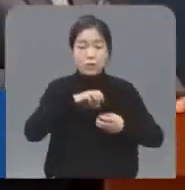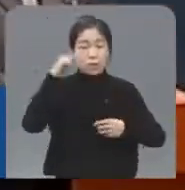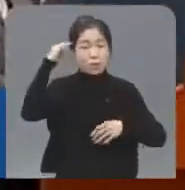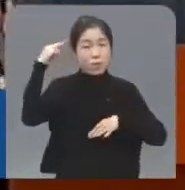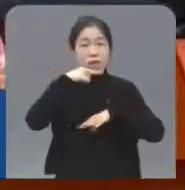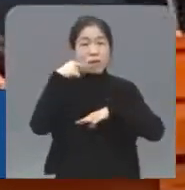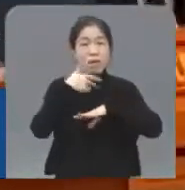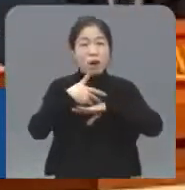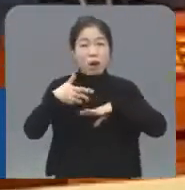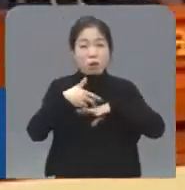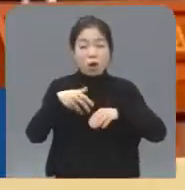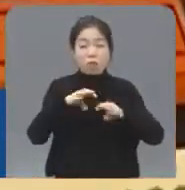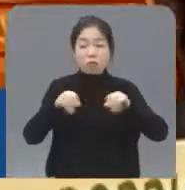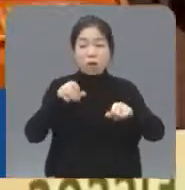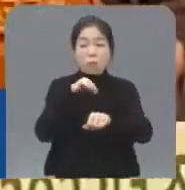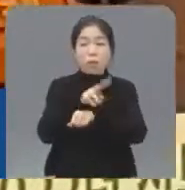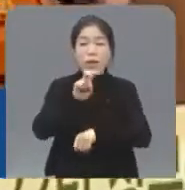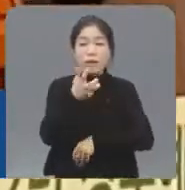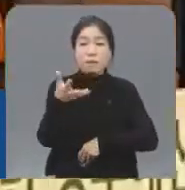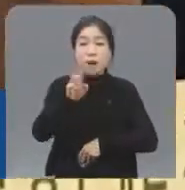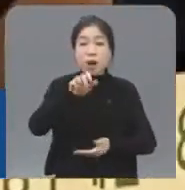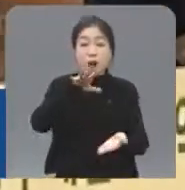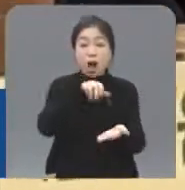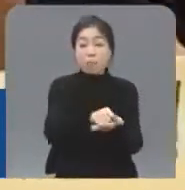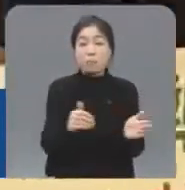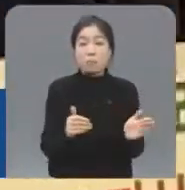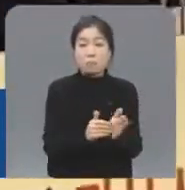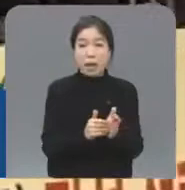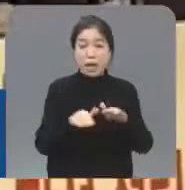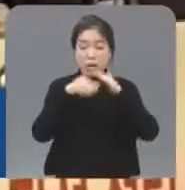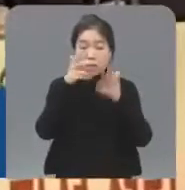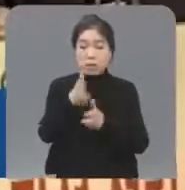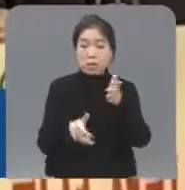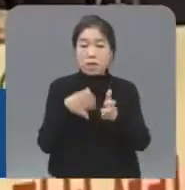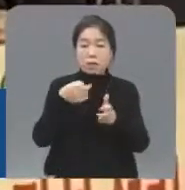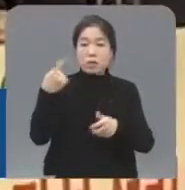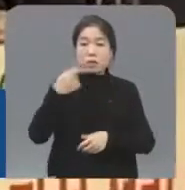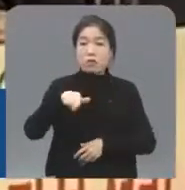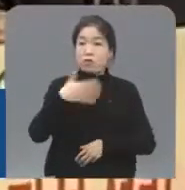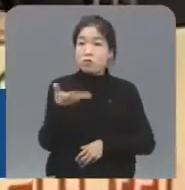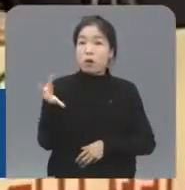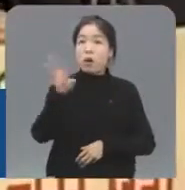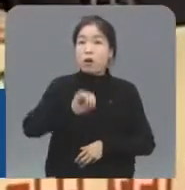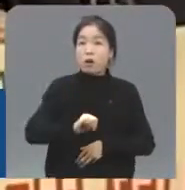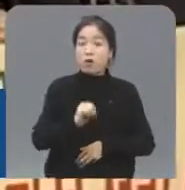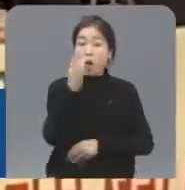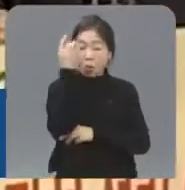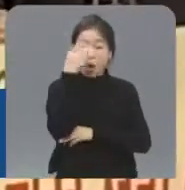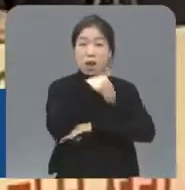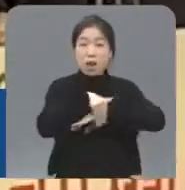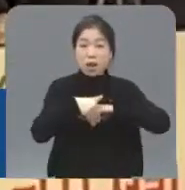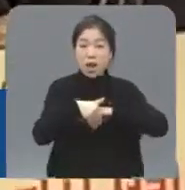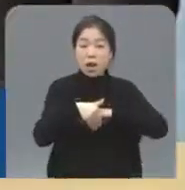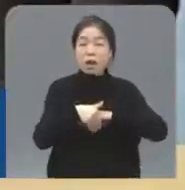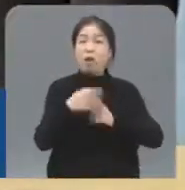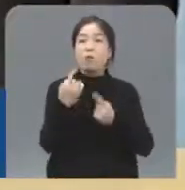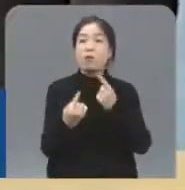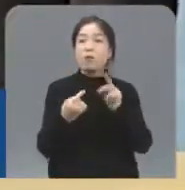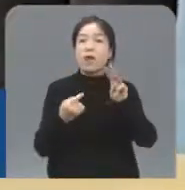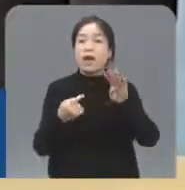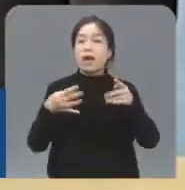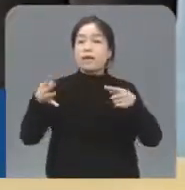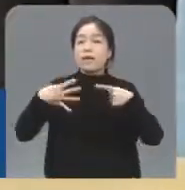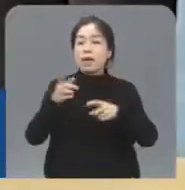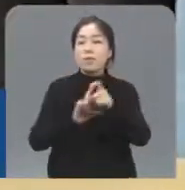국립심뇌혈관센터 부지 매입비 28억 원을 확보한 데 이어 전체 사업비도 1,900억 원으로 당초 사업 규모의 4배가